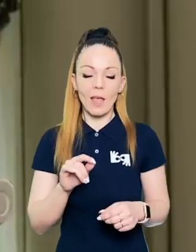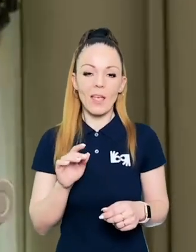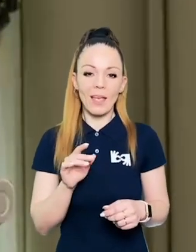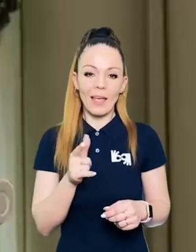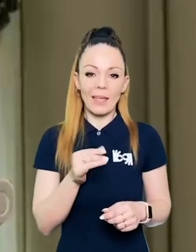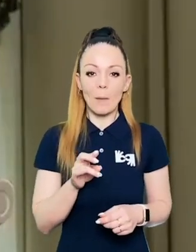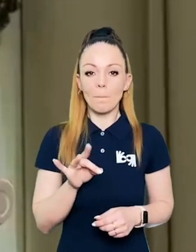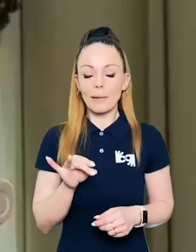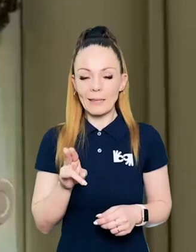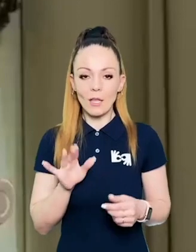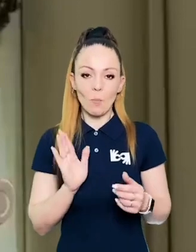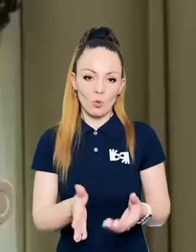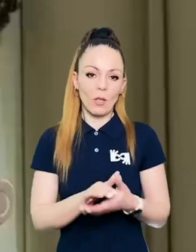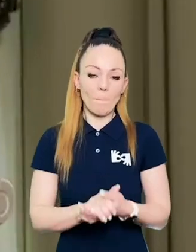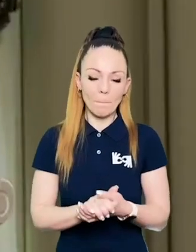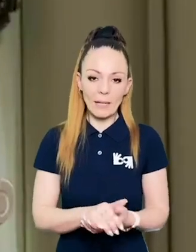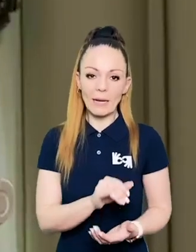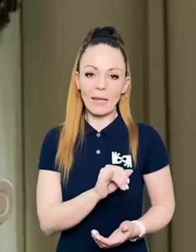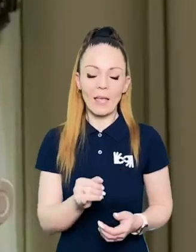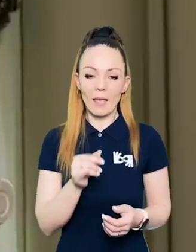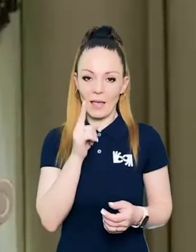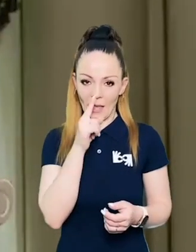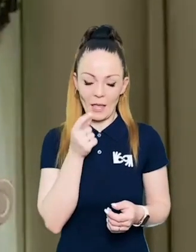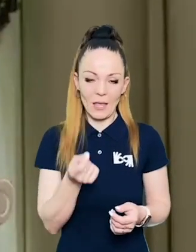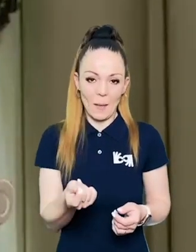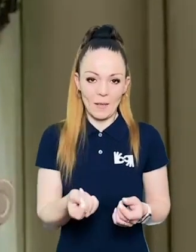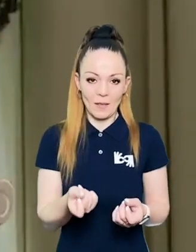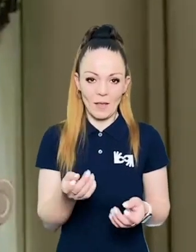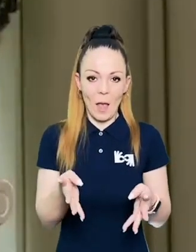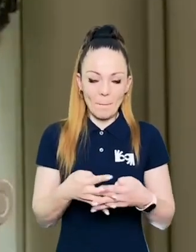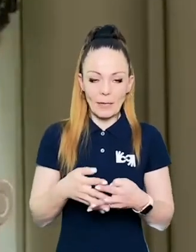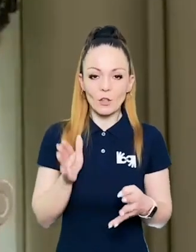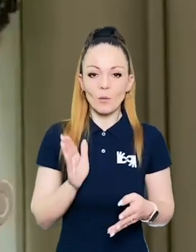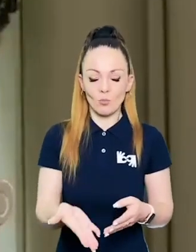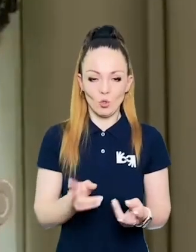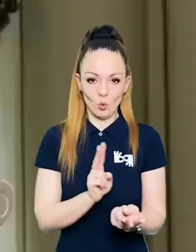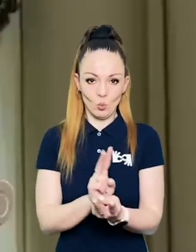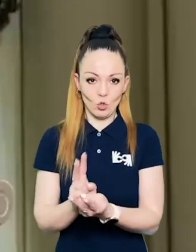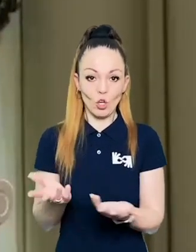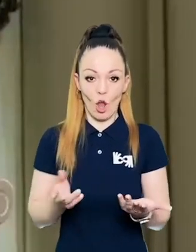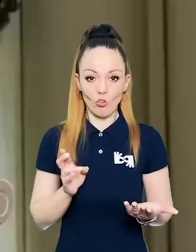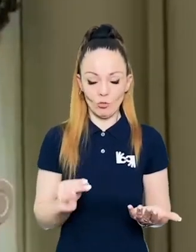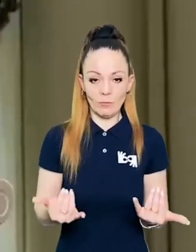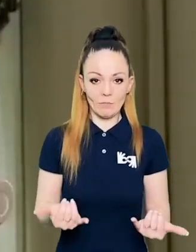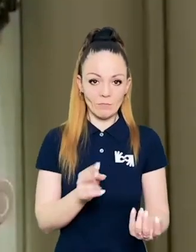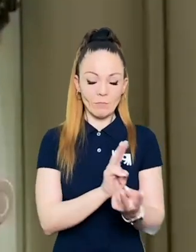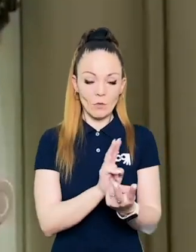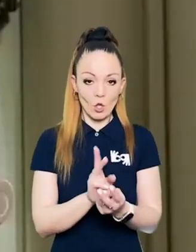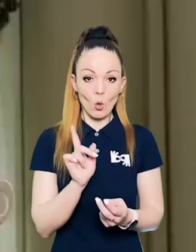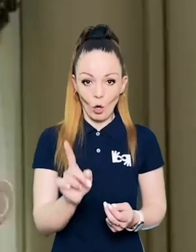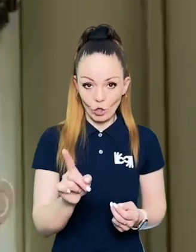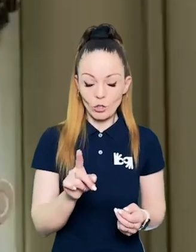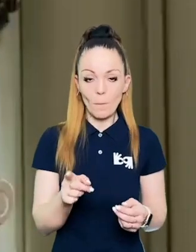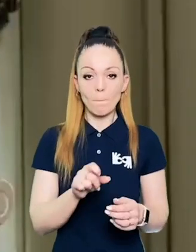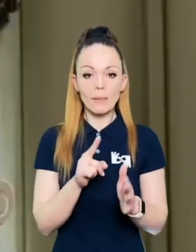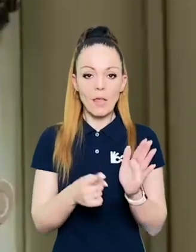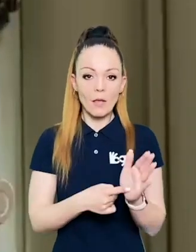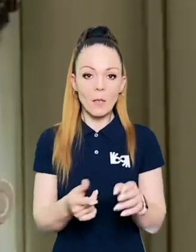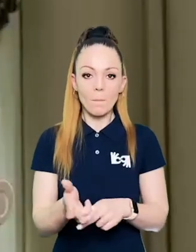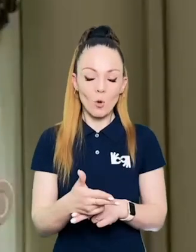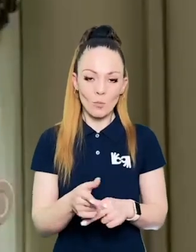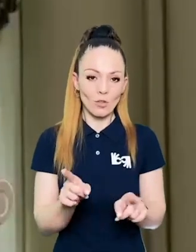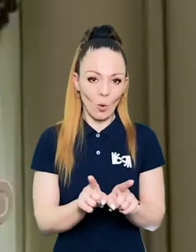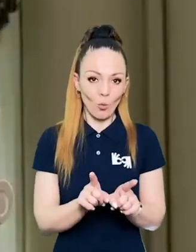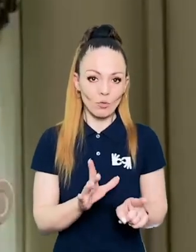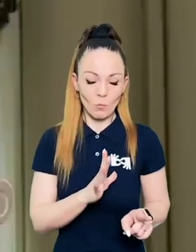чесний гібридний буде мир. І гібридні зустрічі. Наприклад, якщо б ми сьогодні зустрічалися, до речі, питання Маріуполя